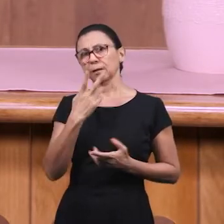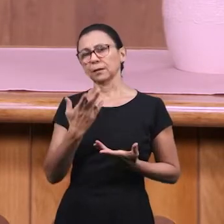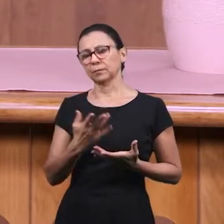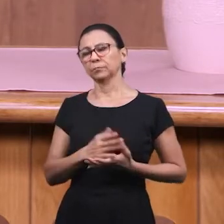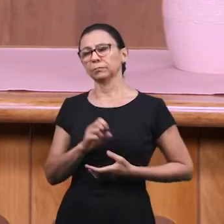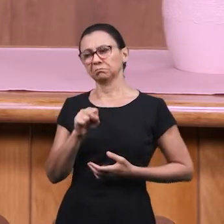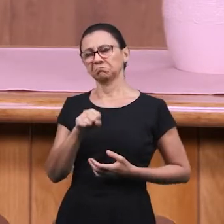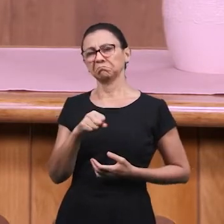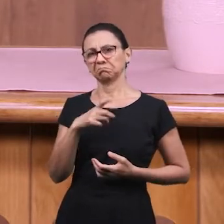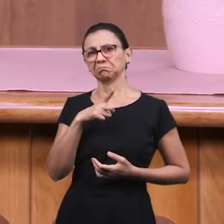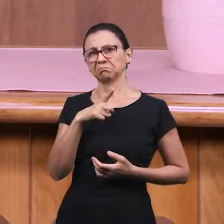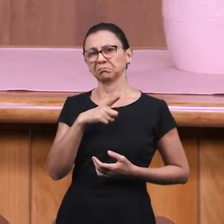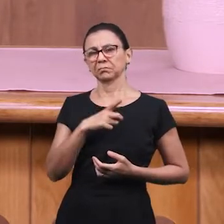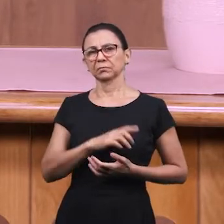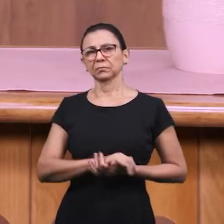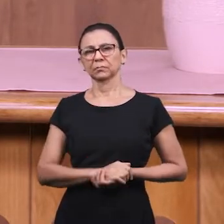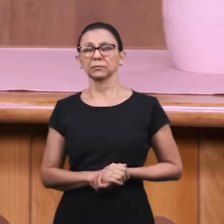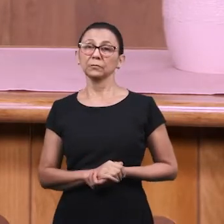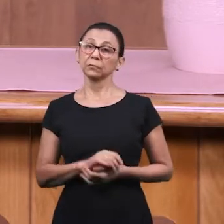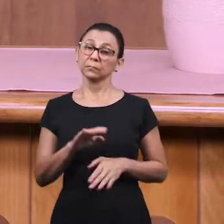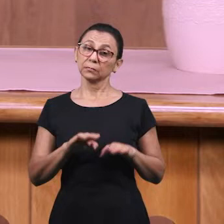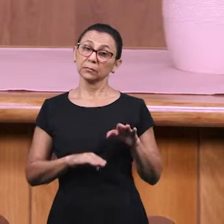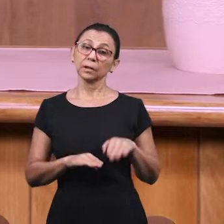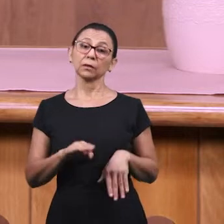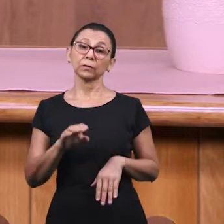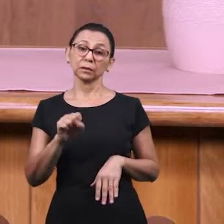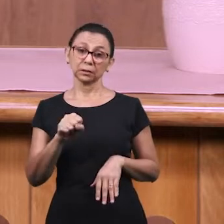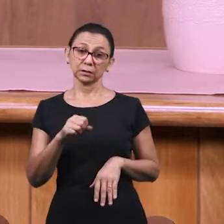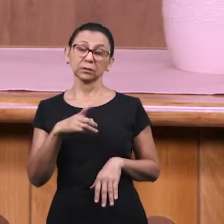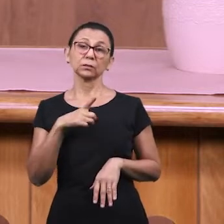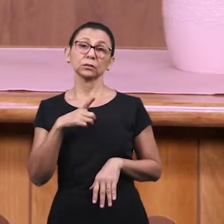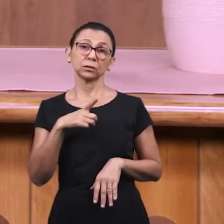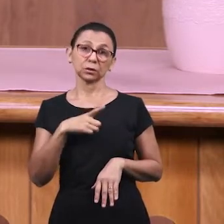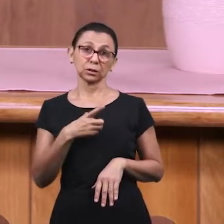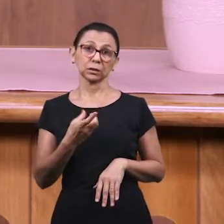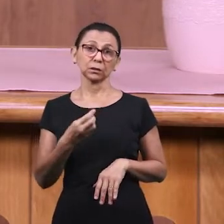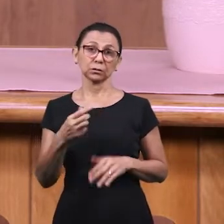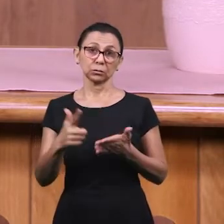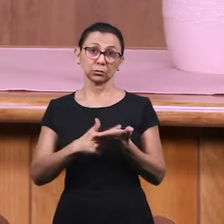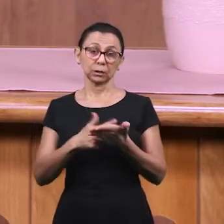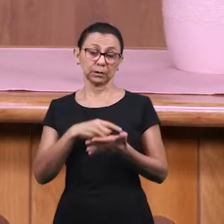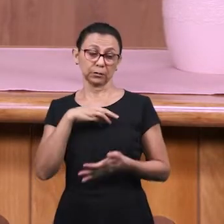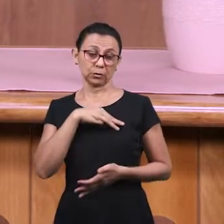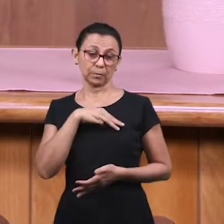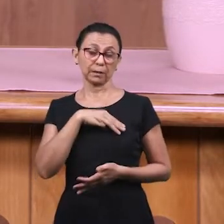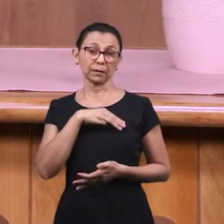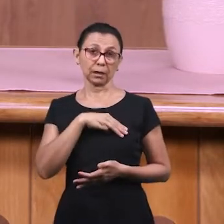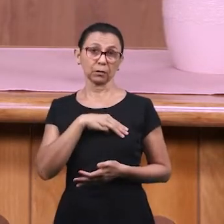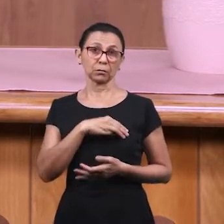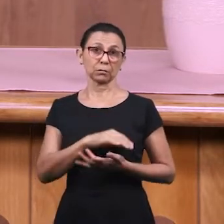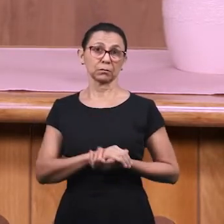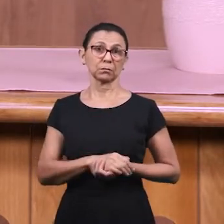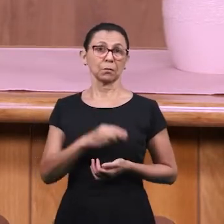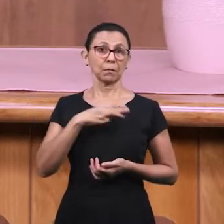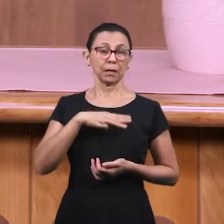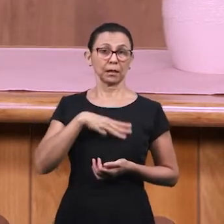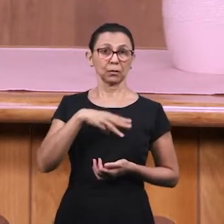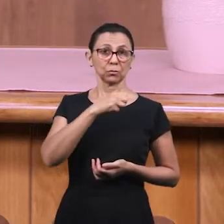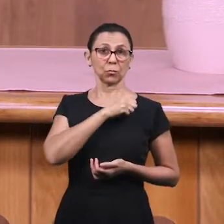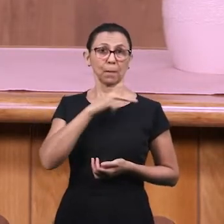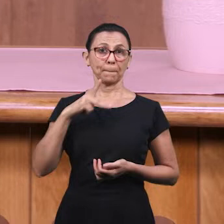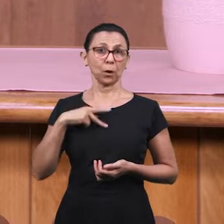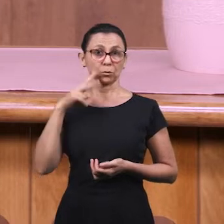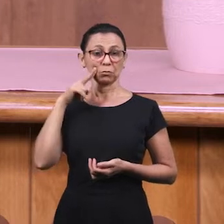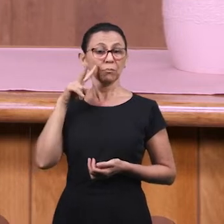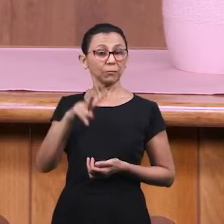Матфея говорил, что были другие. Действительно, он много исцелял. И Матфей тоже там был, один из